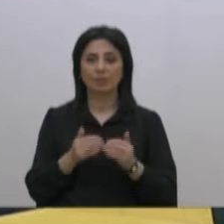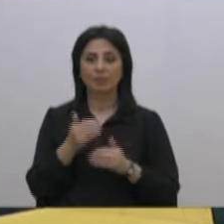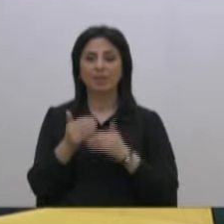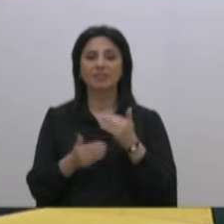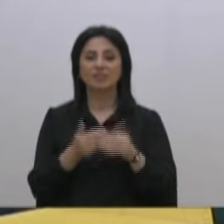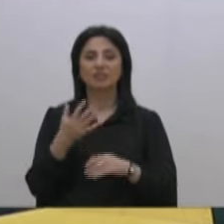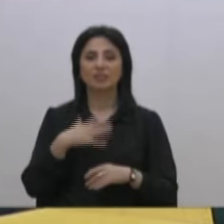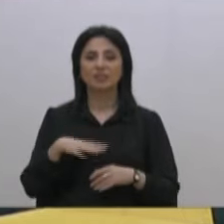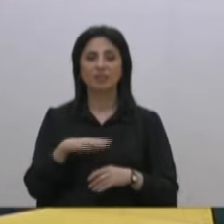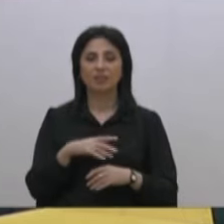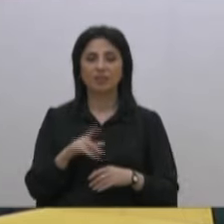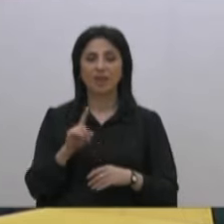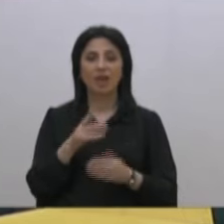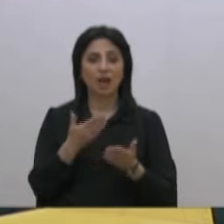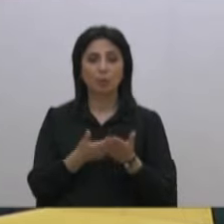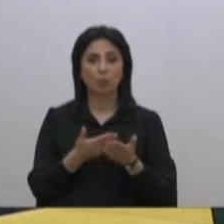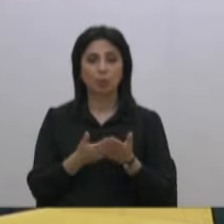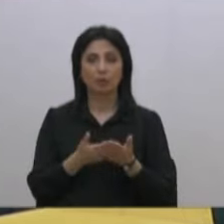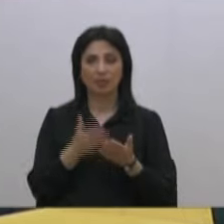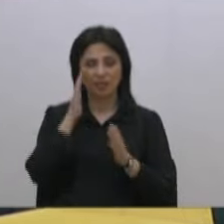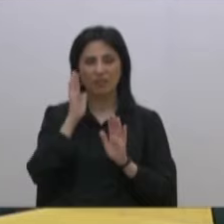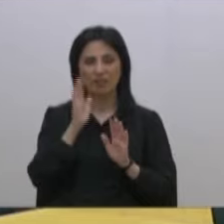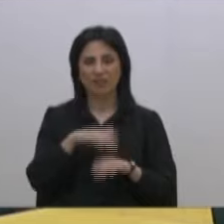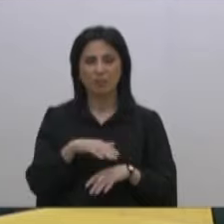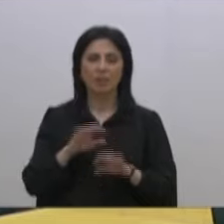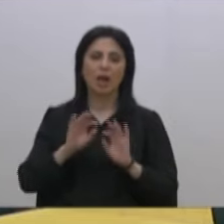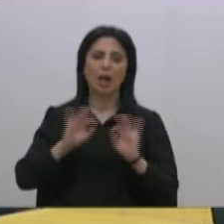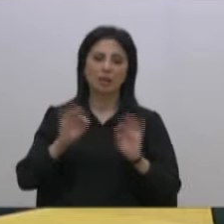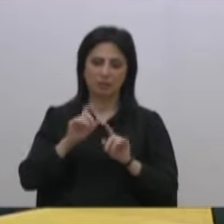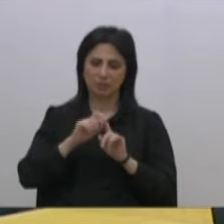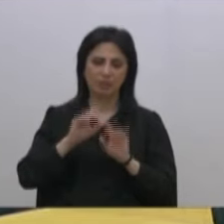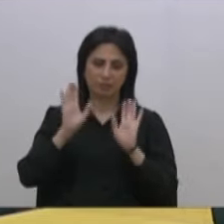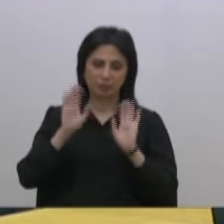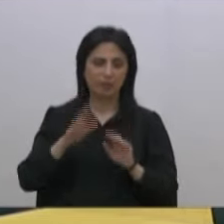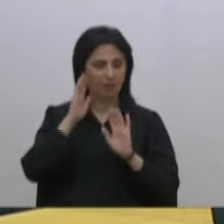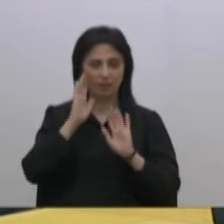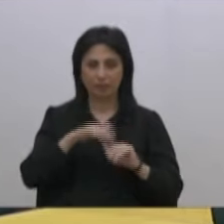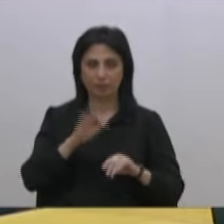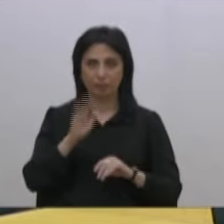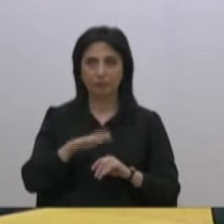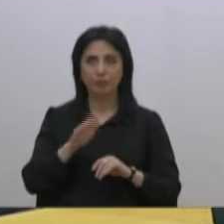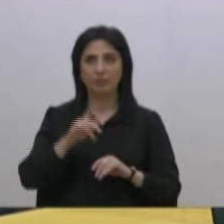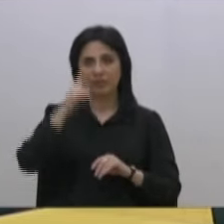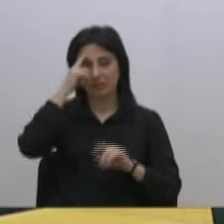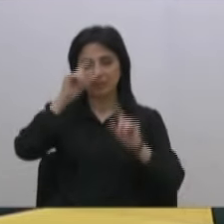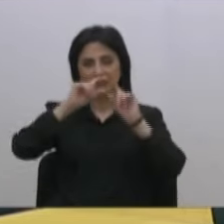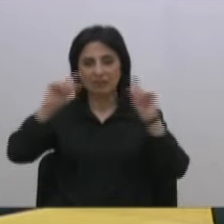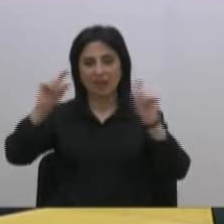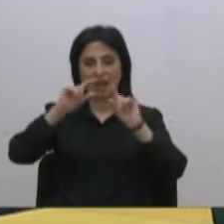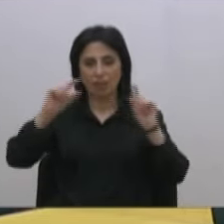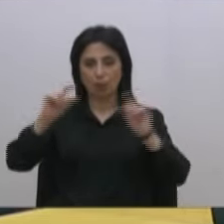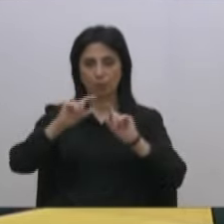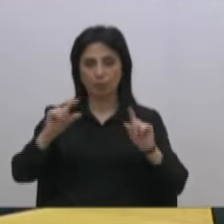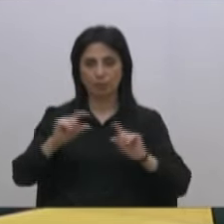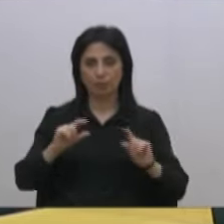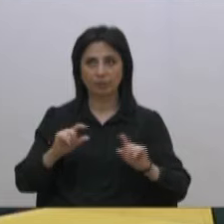წინსვლაზე საქართველოში რა მიუთითებს, ხო? თავი რომ დავანებოთ განცხადებებს, თავი რომ დავანებოთ სათაურებით და